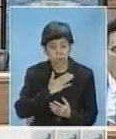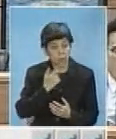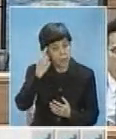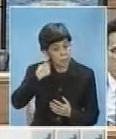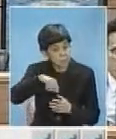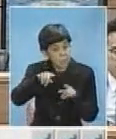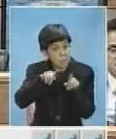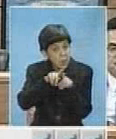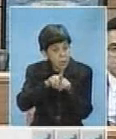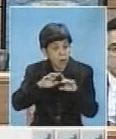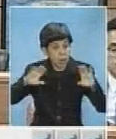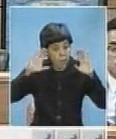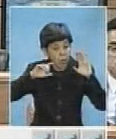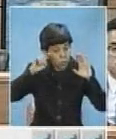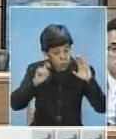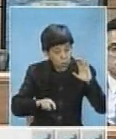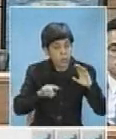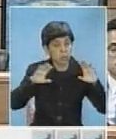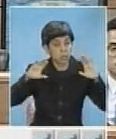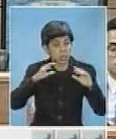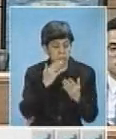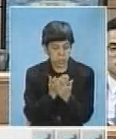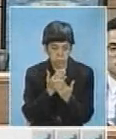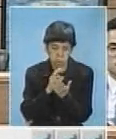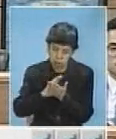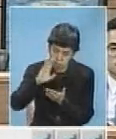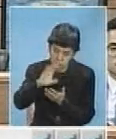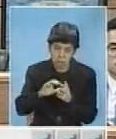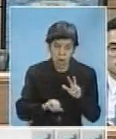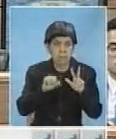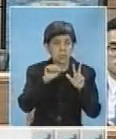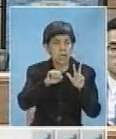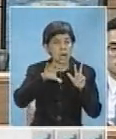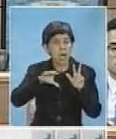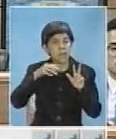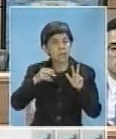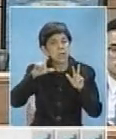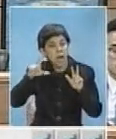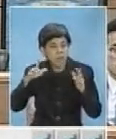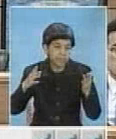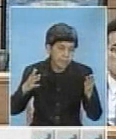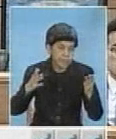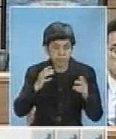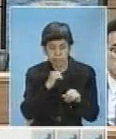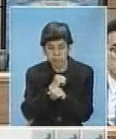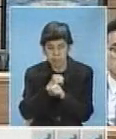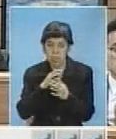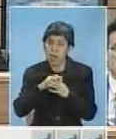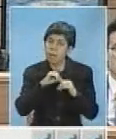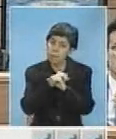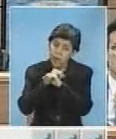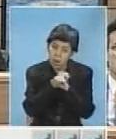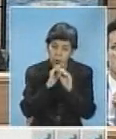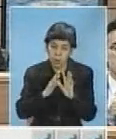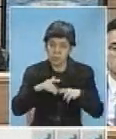ยหรือไม่ว่ารัฐบาลควรที่จะต้องลงทุน 350,000 ล้านหรือมากกว่านั้นในการที่จะป้องกันไม่